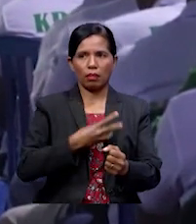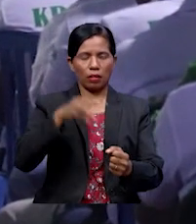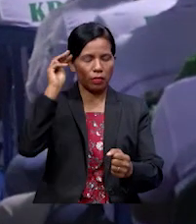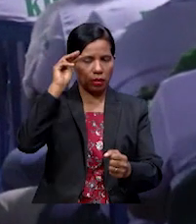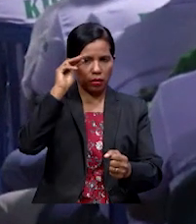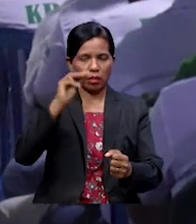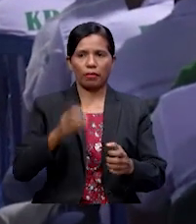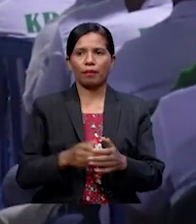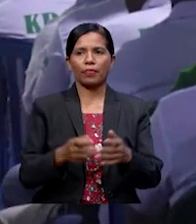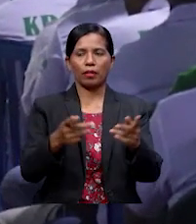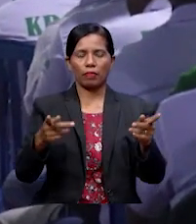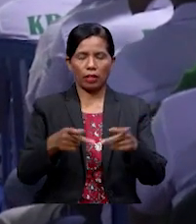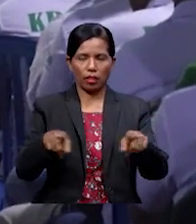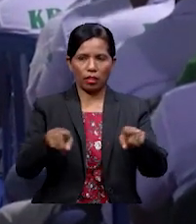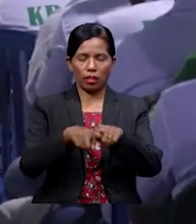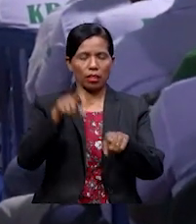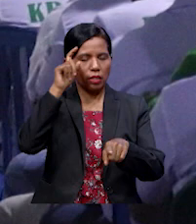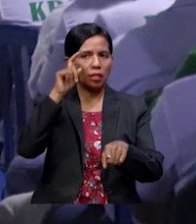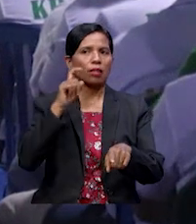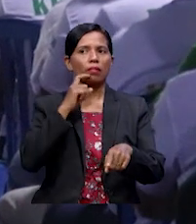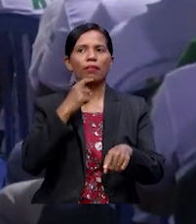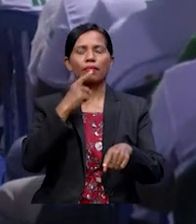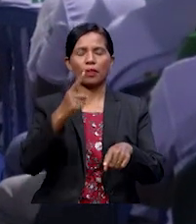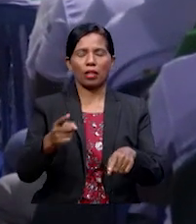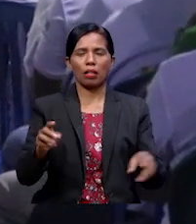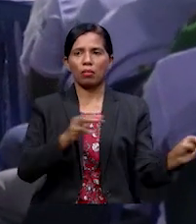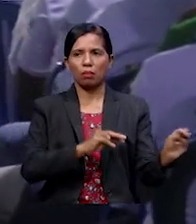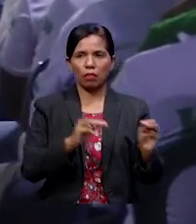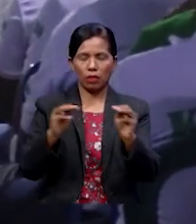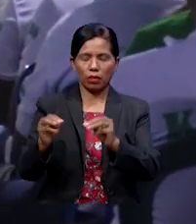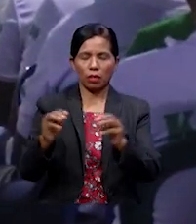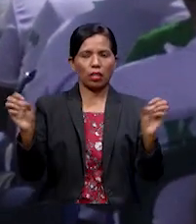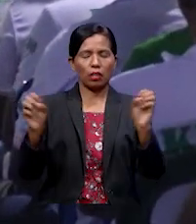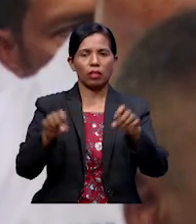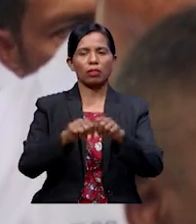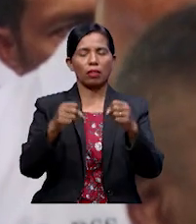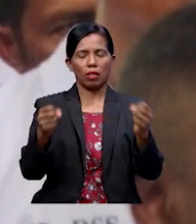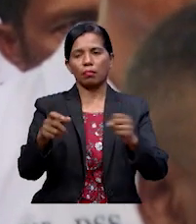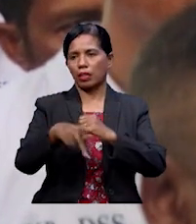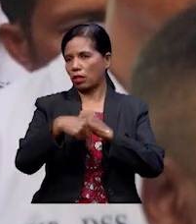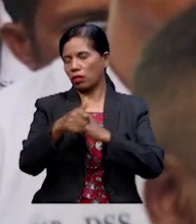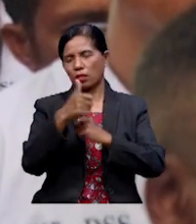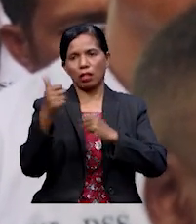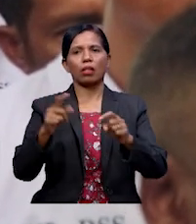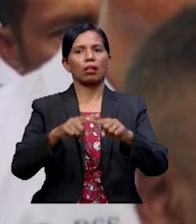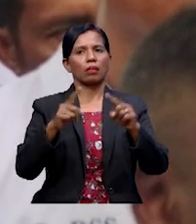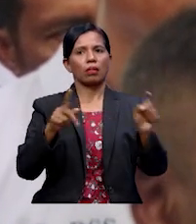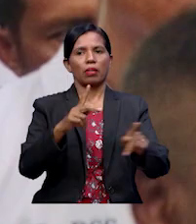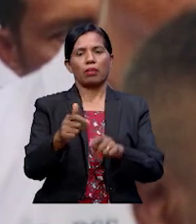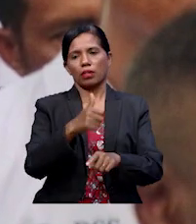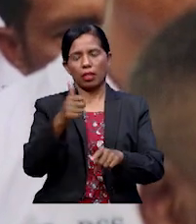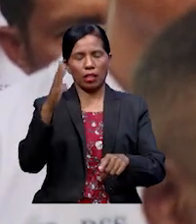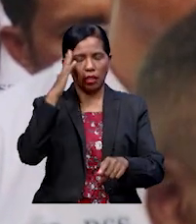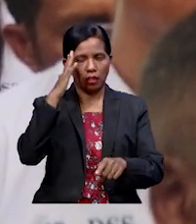Ia fatihan esan Kairala Sananusmaum Hateten, ho afiliado ne laos atu sobo partido seluk, maibe afiliado sira hatene